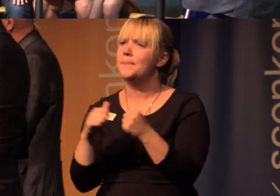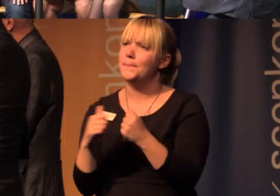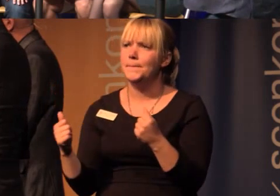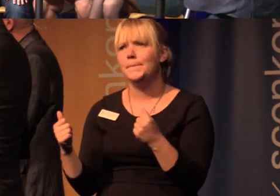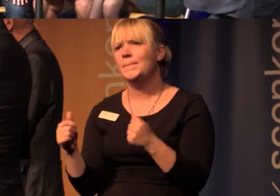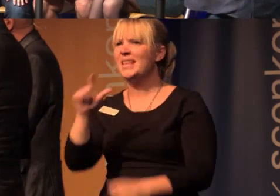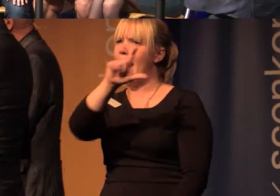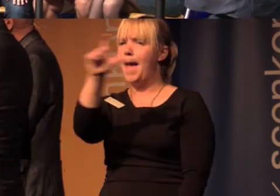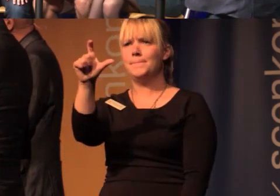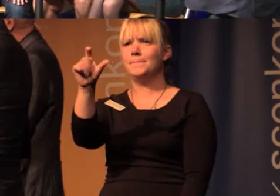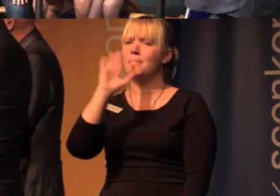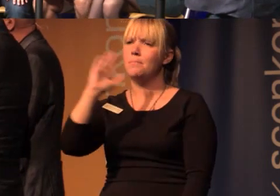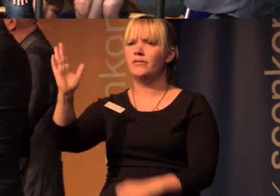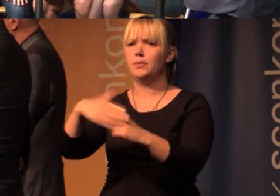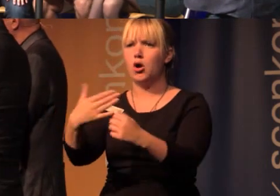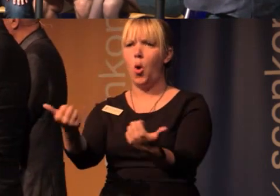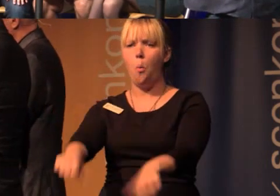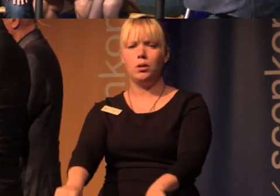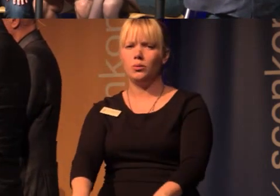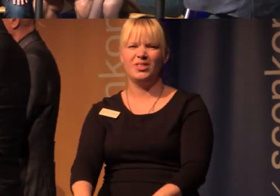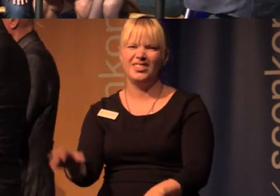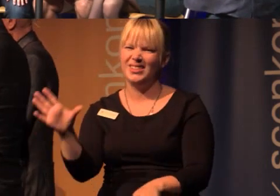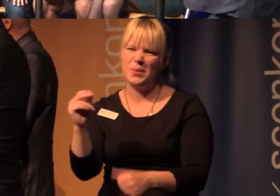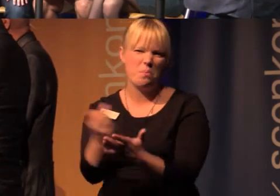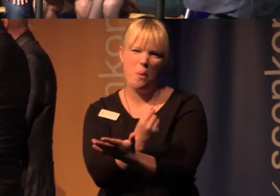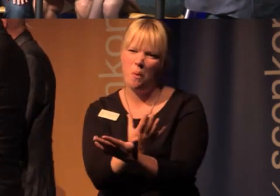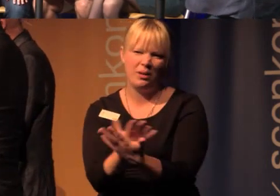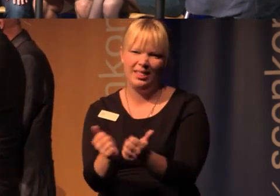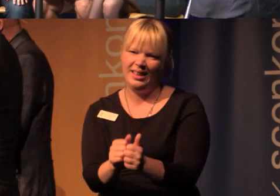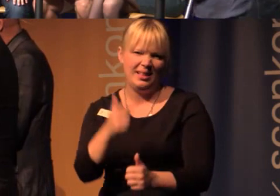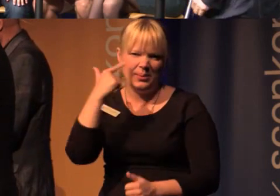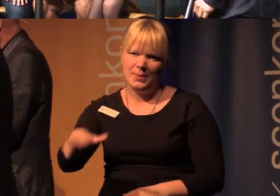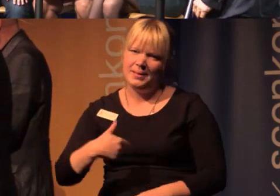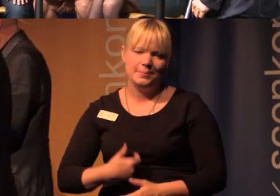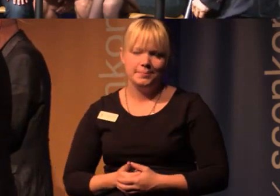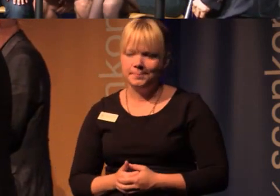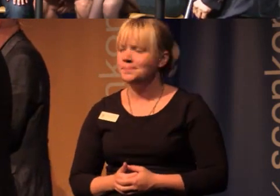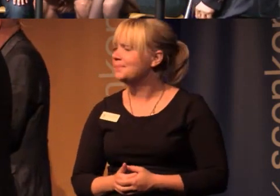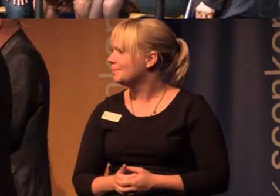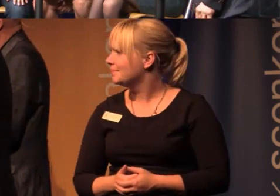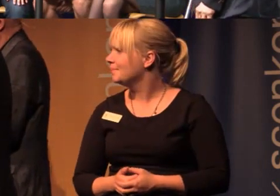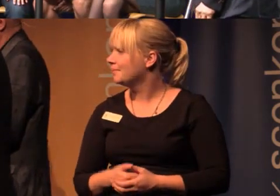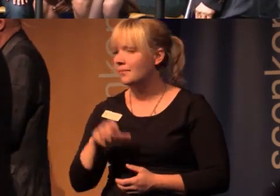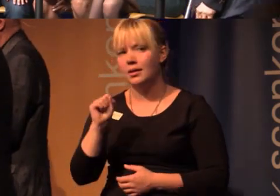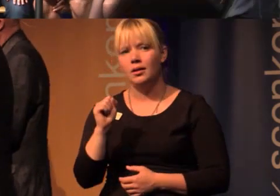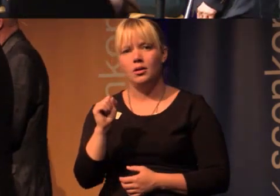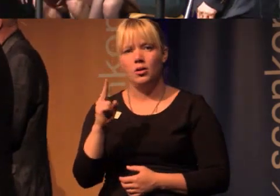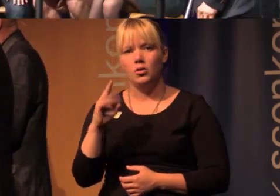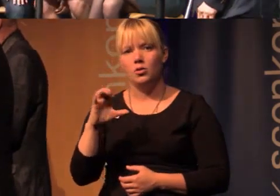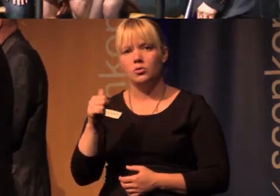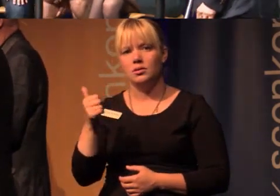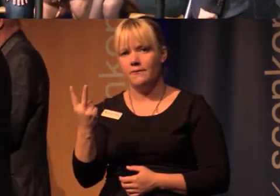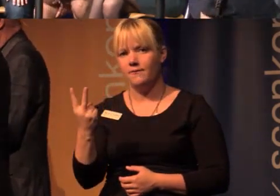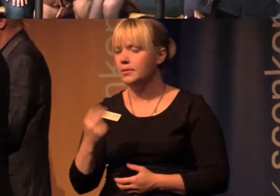att det ämnet ska återinföras som obligatoriskt. Jag tror inte att man vinner särskilt mycket på det faktiskt. Tack så mycket. Sen är det Gustav och därefter